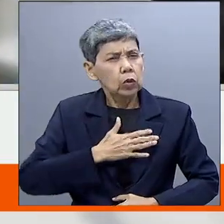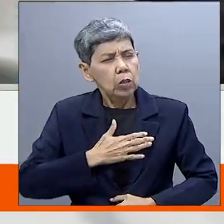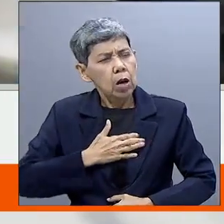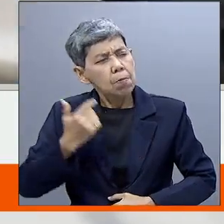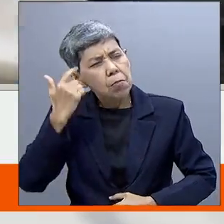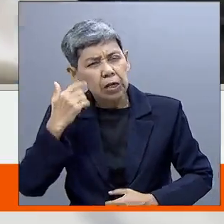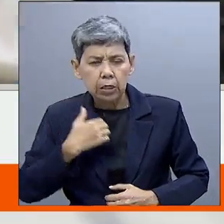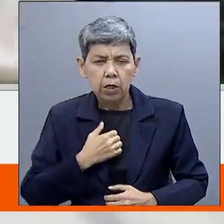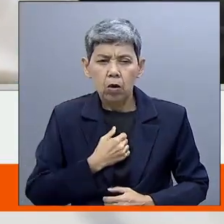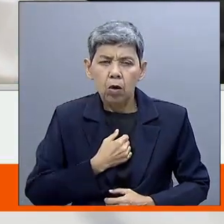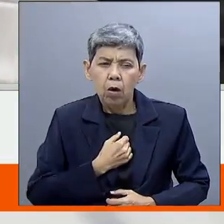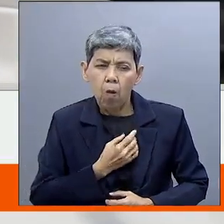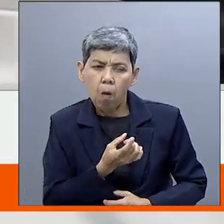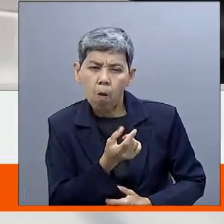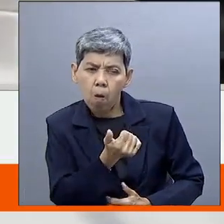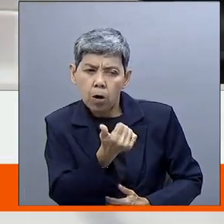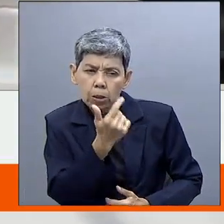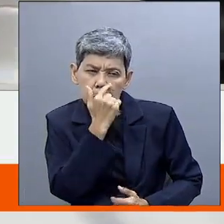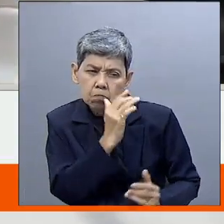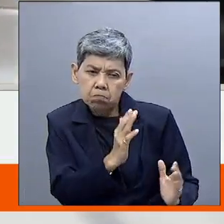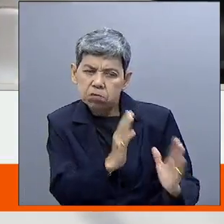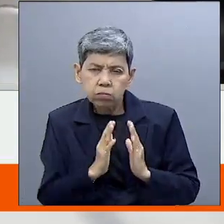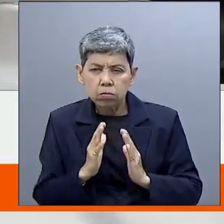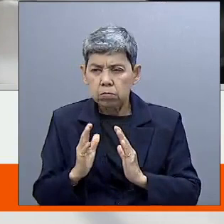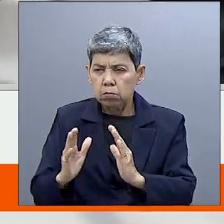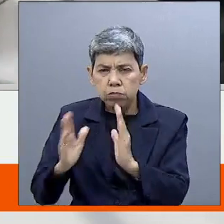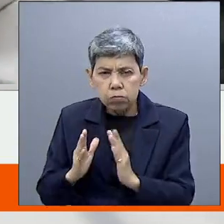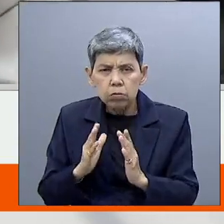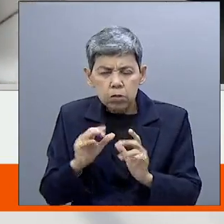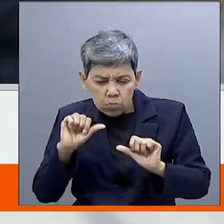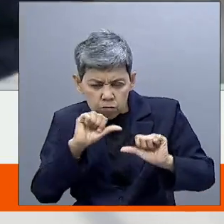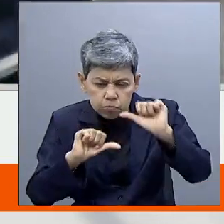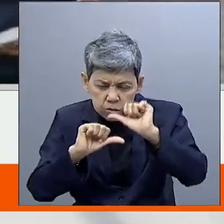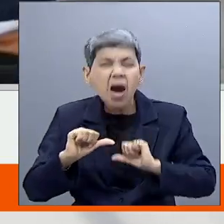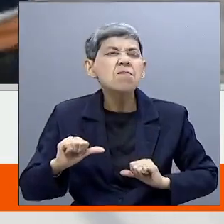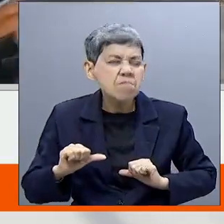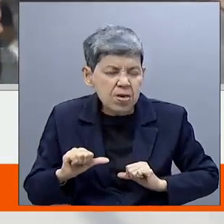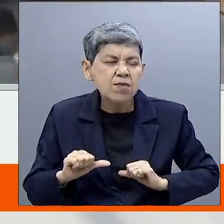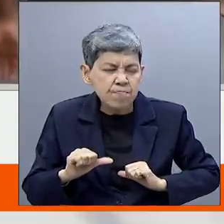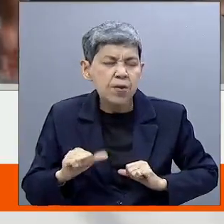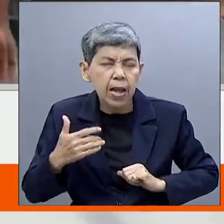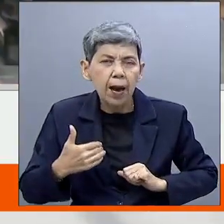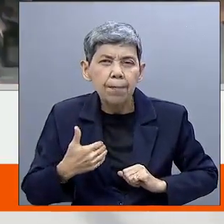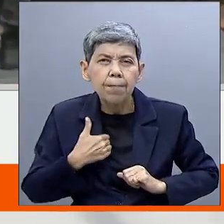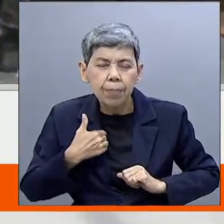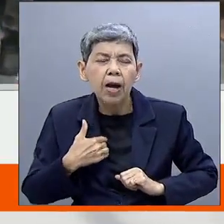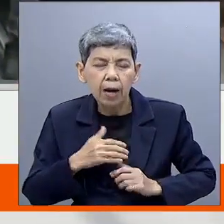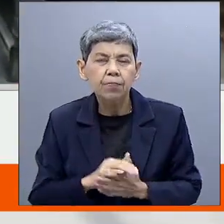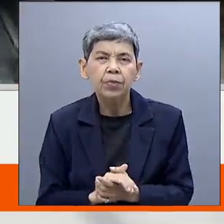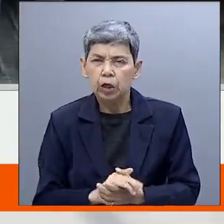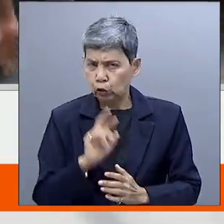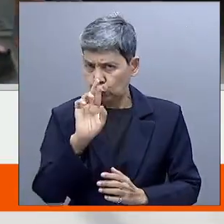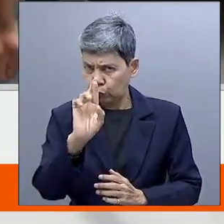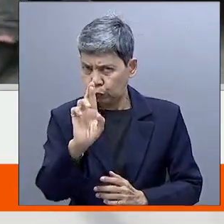โน้มที่จะก่อพฤติกรรมเหล่านี้เนี่ยทำให้เกิดพฤติกรรมเลียนแบบในอนาคตนะอาจจะไม่ได้เกิดขึ้นตรงนี้ก็ได้เพราะฉ